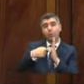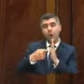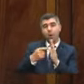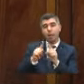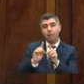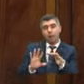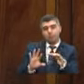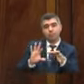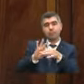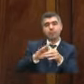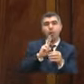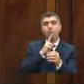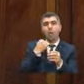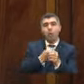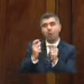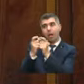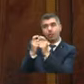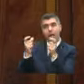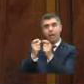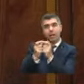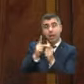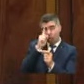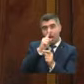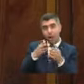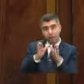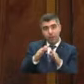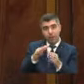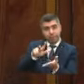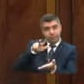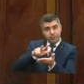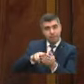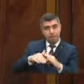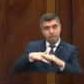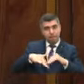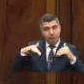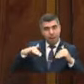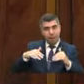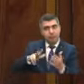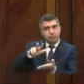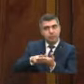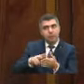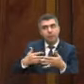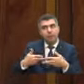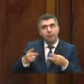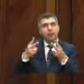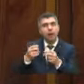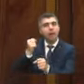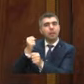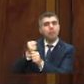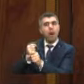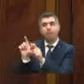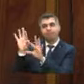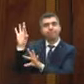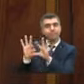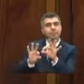إلى خرجتوه فورا سنبدأ في تطبيقه، ولذلك كانت تقترح عليا واحد المشروع ديال السؤال